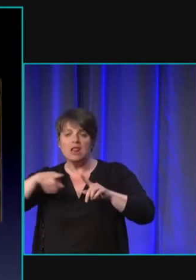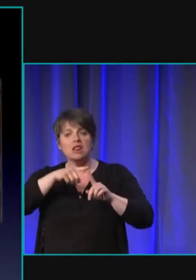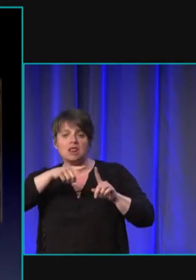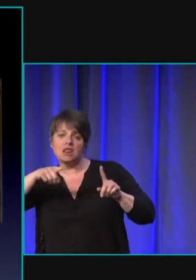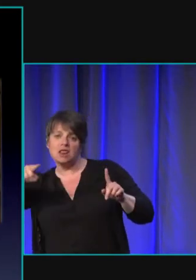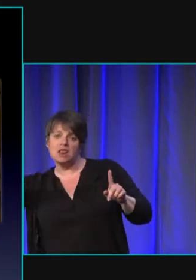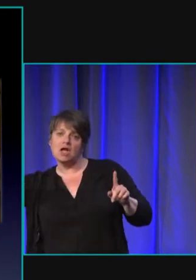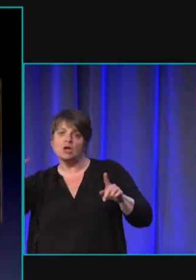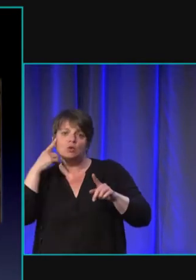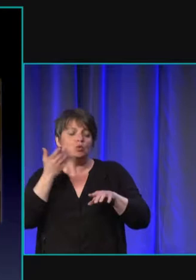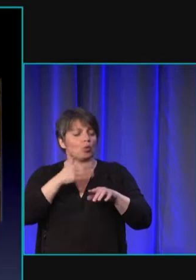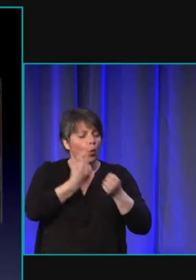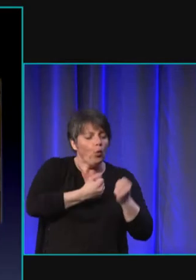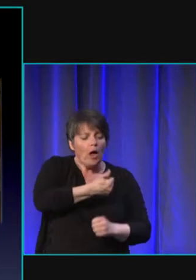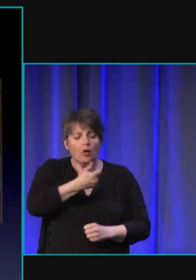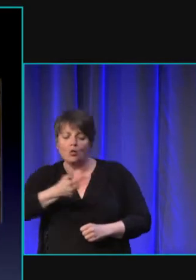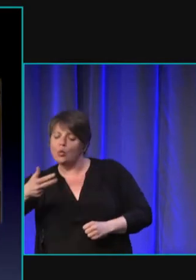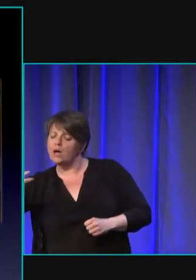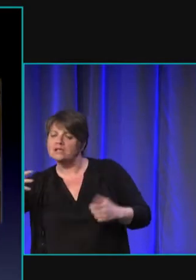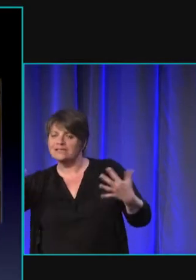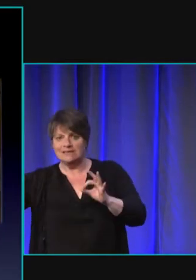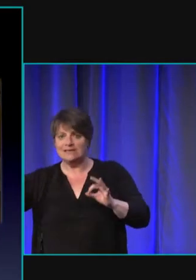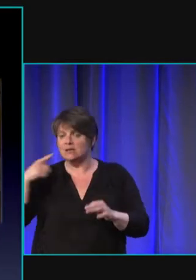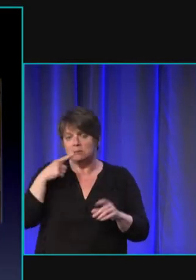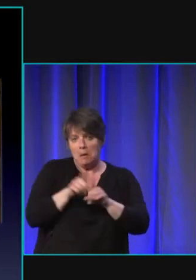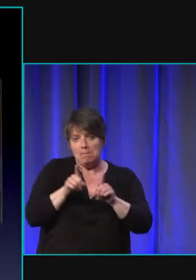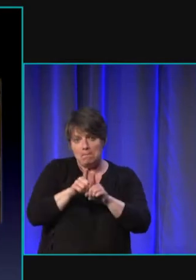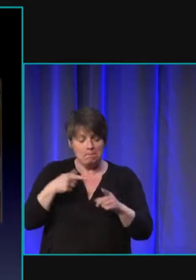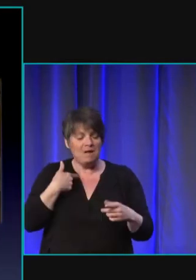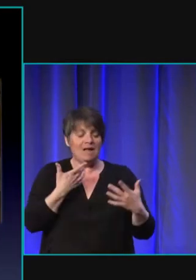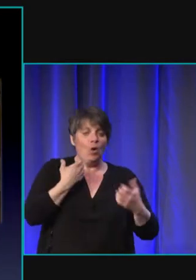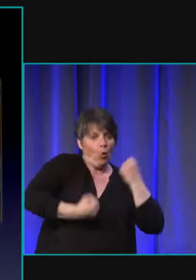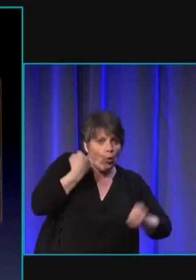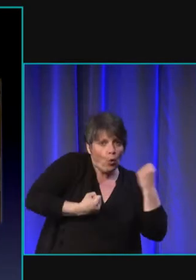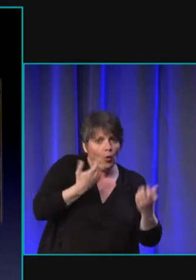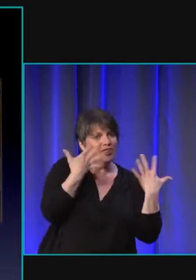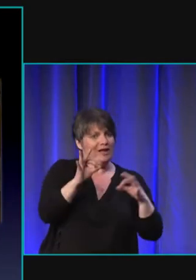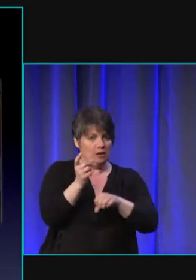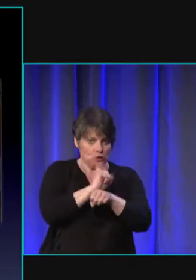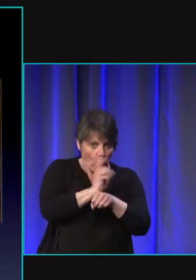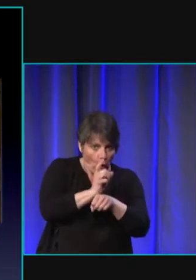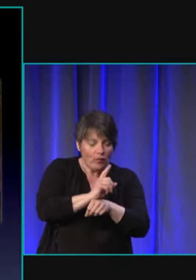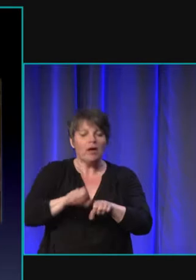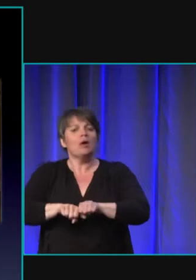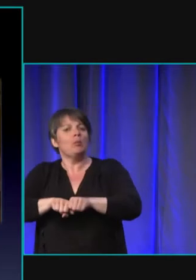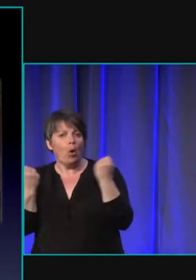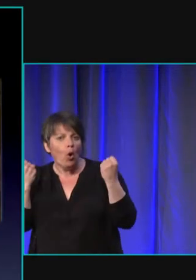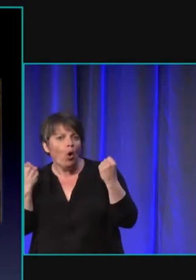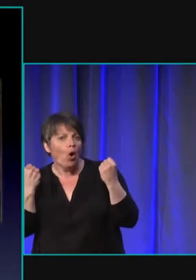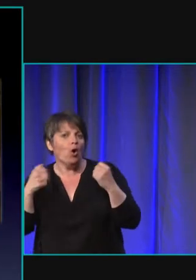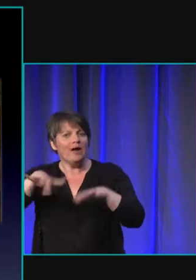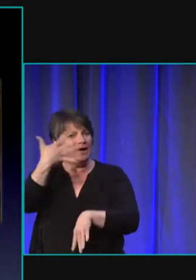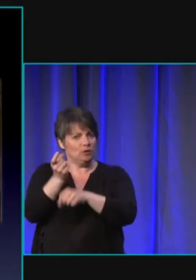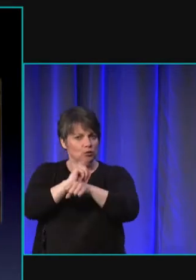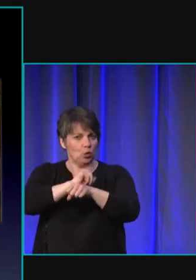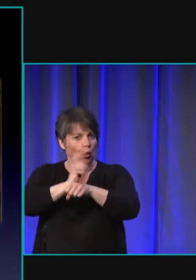chaque sprint. Donc là, ici, vous avez ben, l'exemple d'une autre série. 10 sprints de 10 secondes avec 15 secondes passives de récupération entre